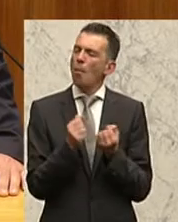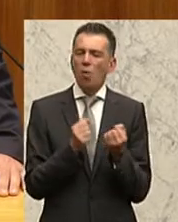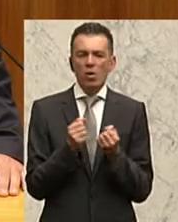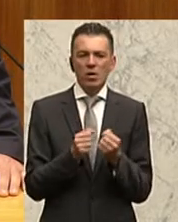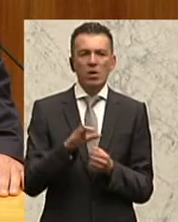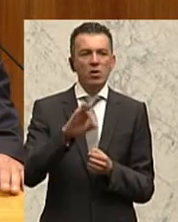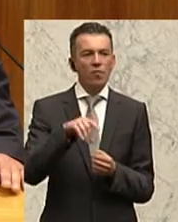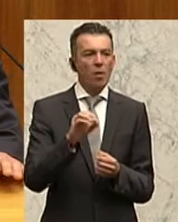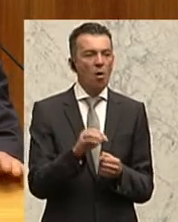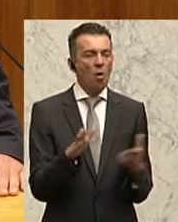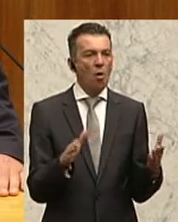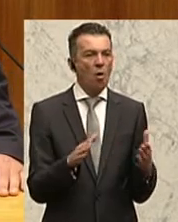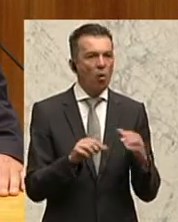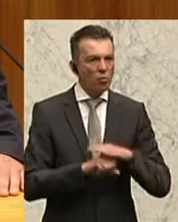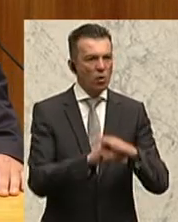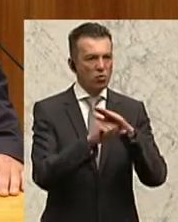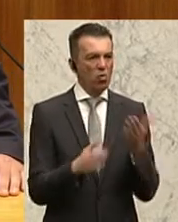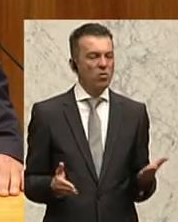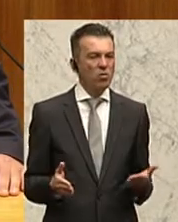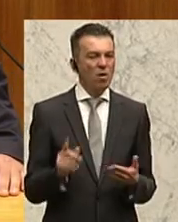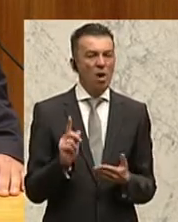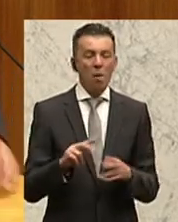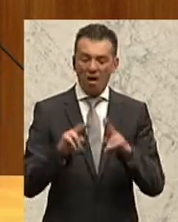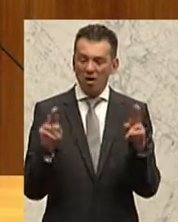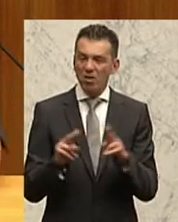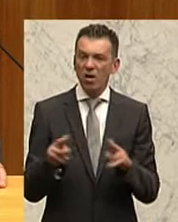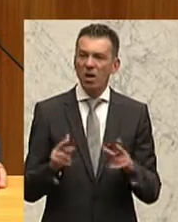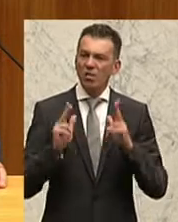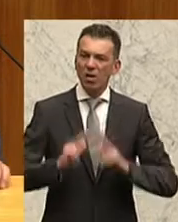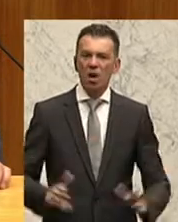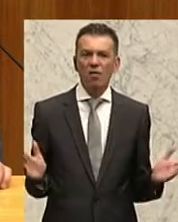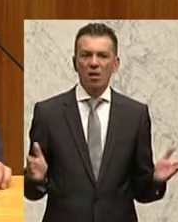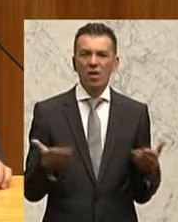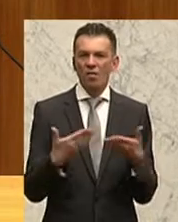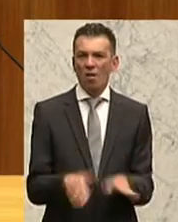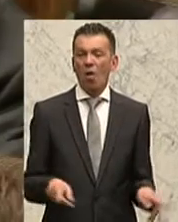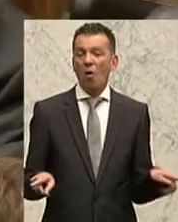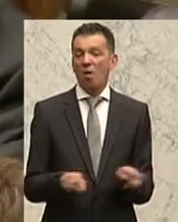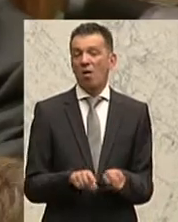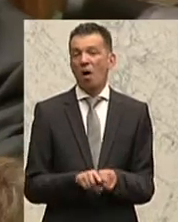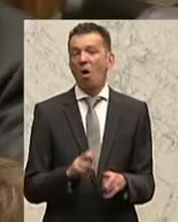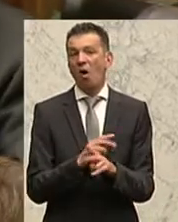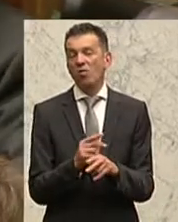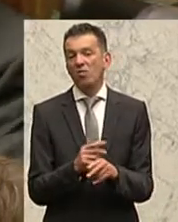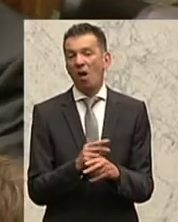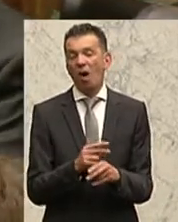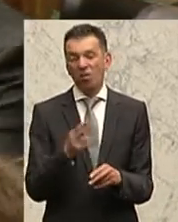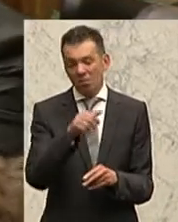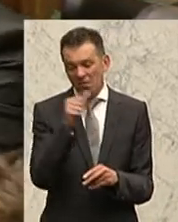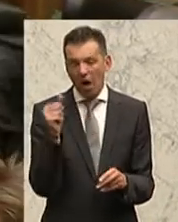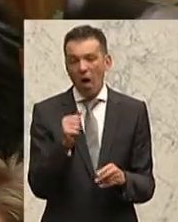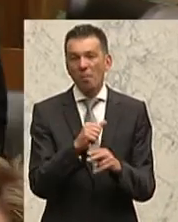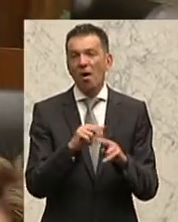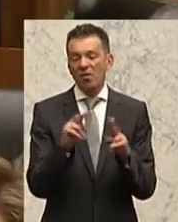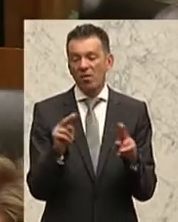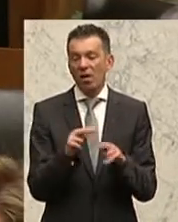mit, auf Kosten des internationalen Friedens, auf Kosten auch der Österreicher, auf Kosten der Reputation Österreichs im Ausland. Und